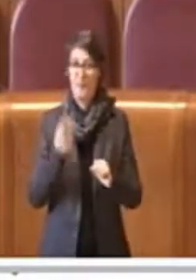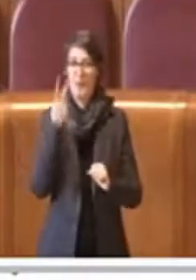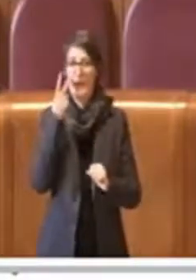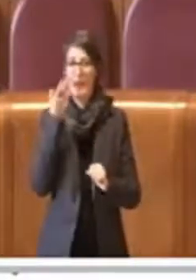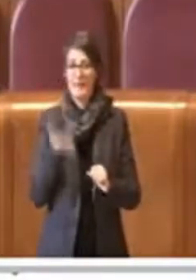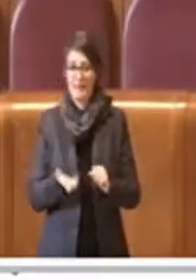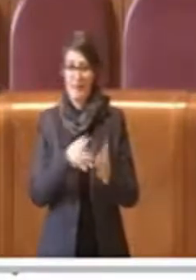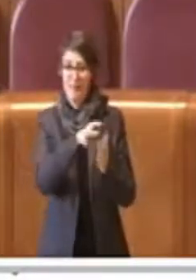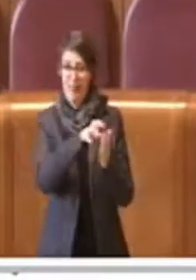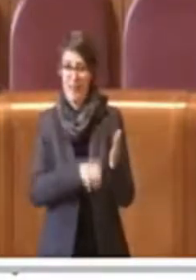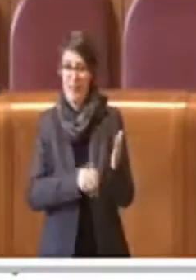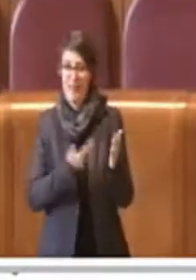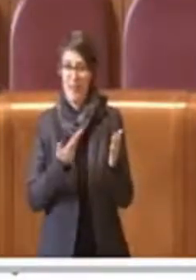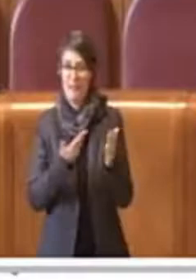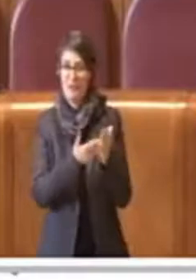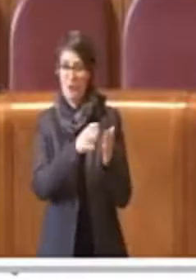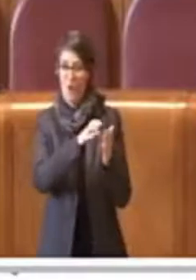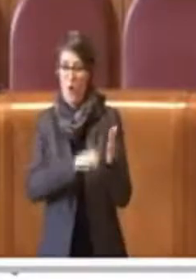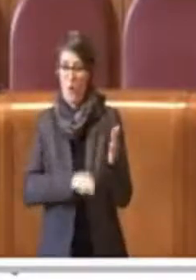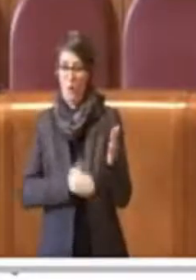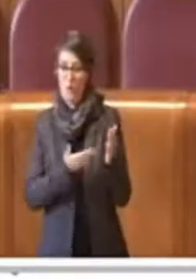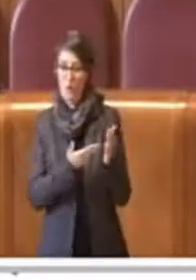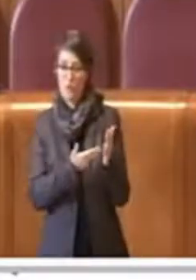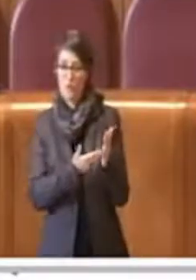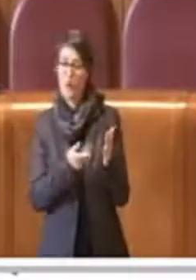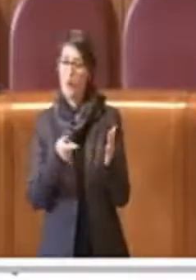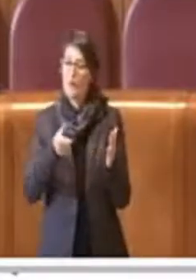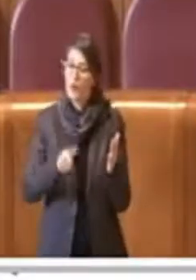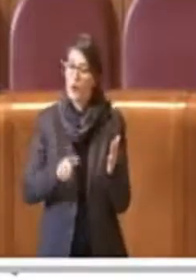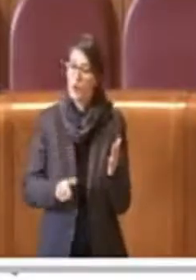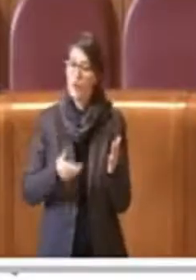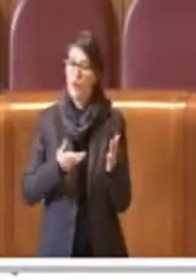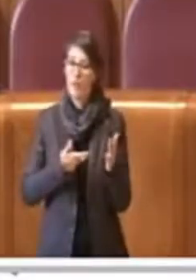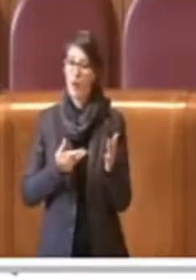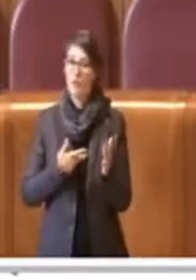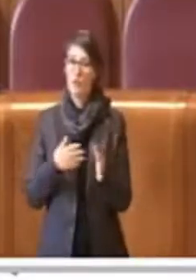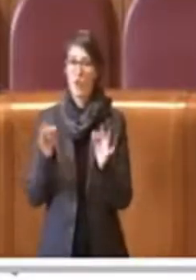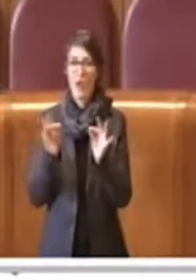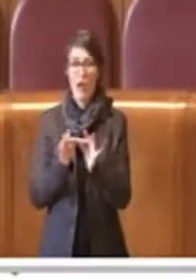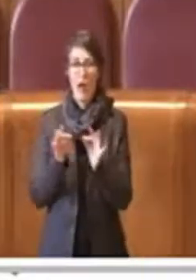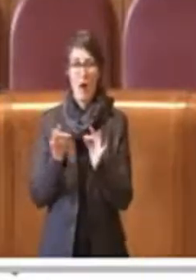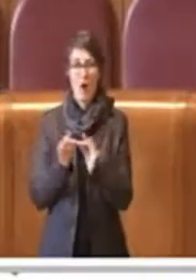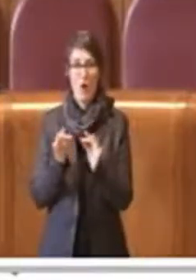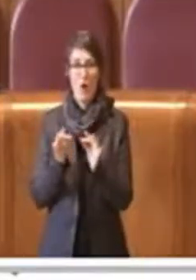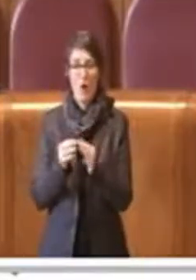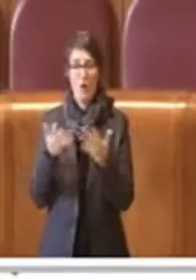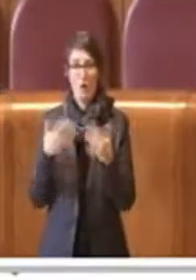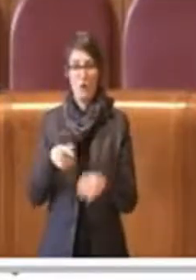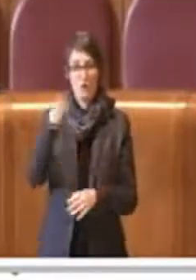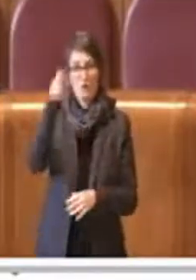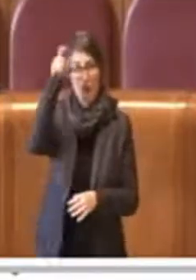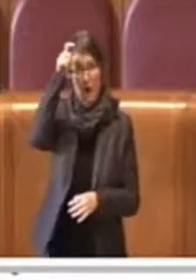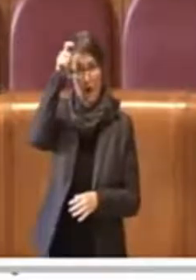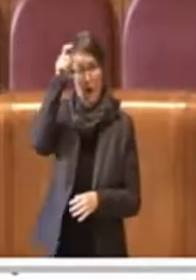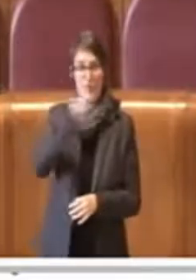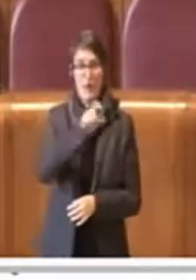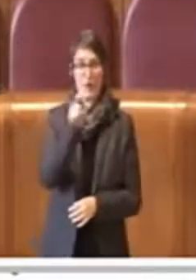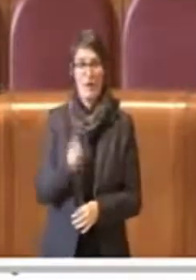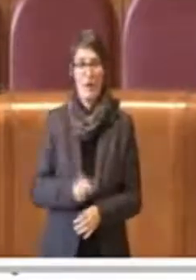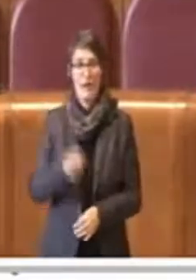della mozione, anche in virtù di un accordo tra il governo italiano e il governo